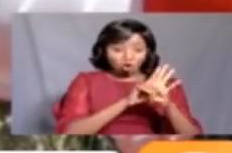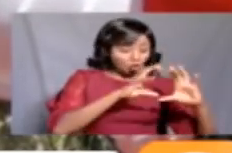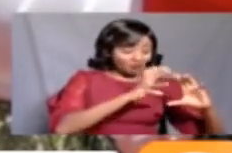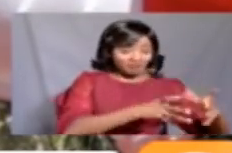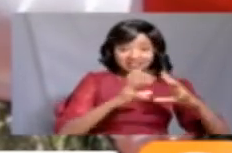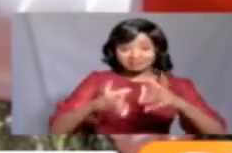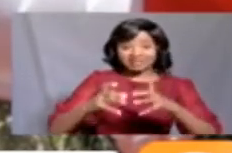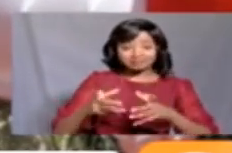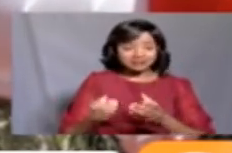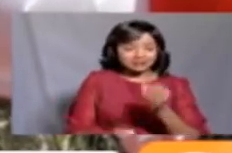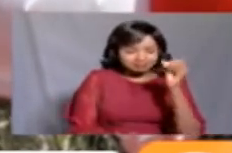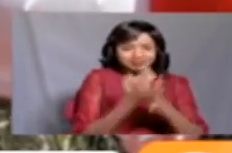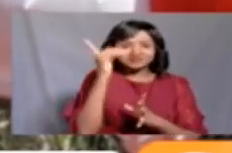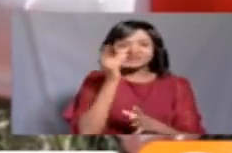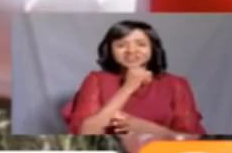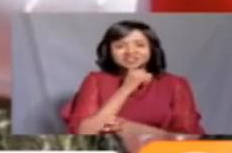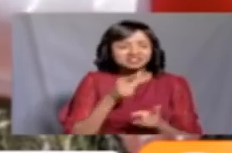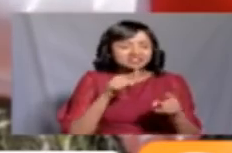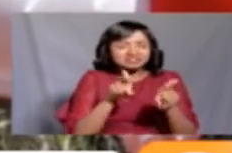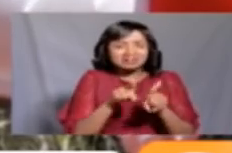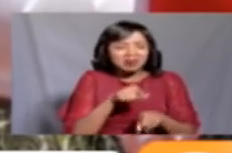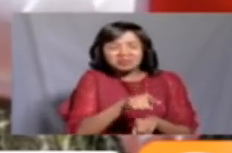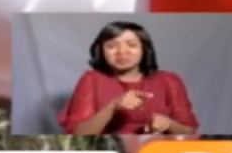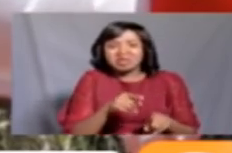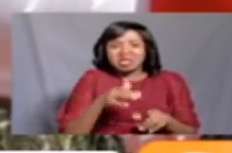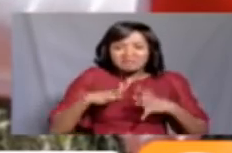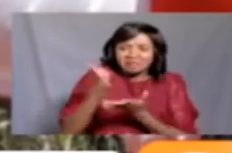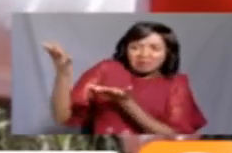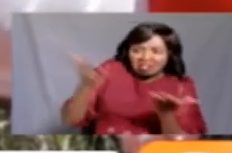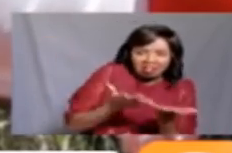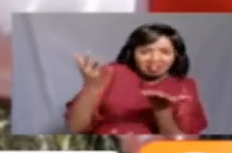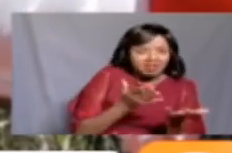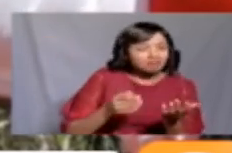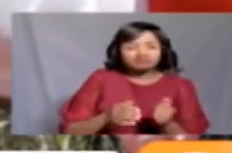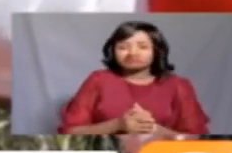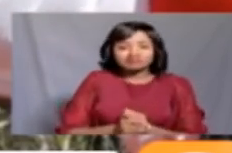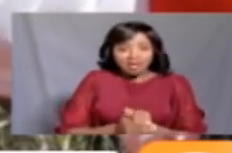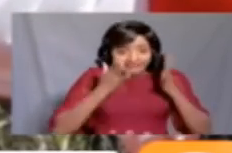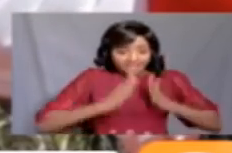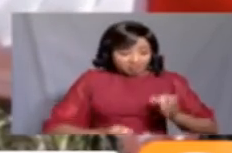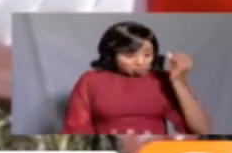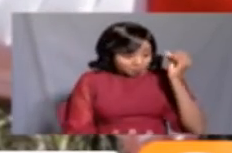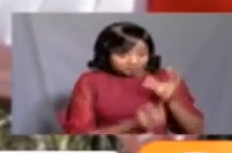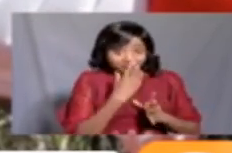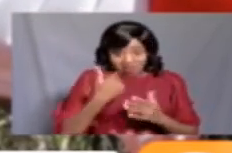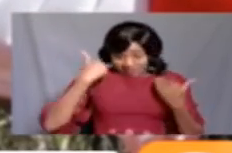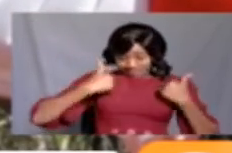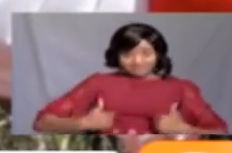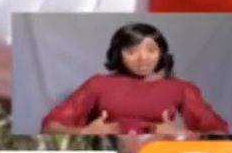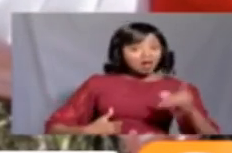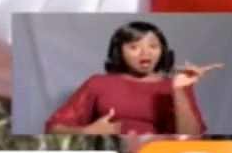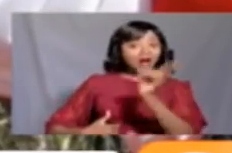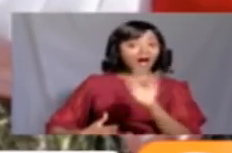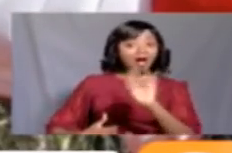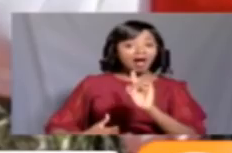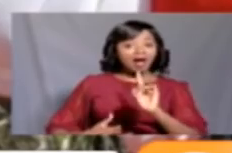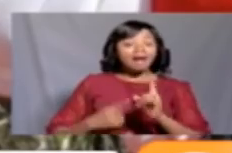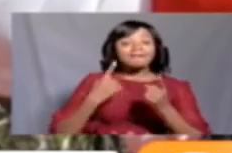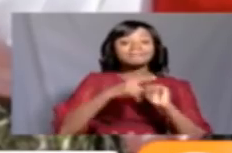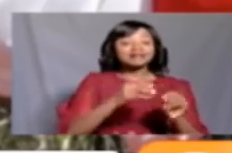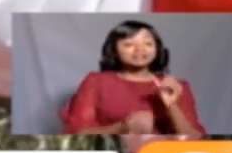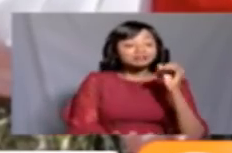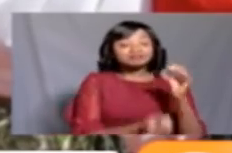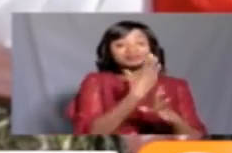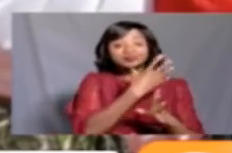usiwe mkeka mwenye kulaliwa na kila mtu. Sheria hiyo mwenye kutunga sio Sifuna. Sheria ya chama cha ODM